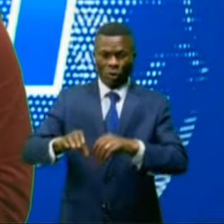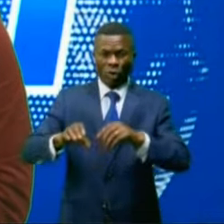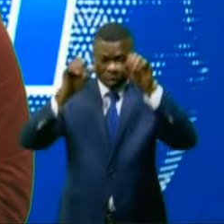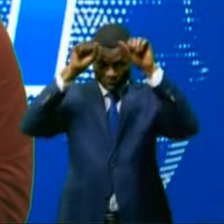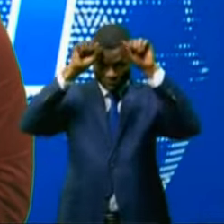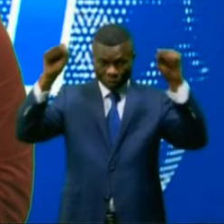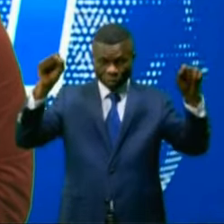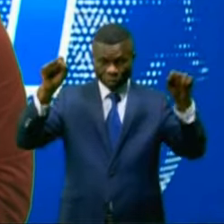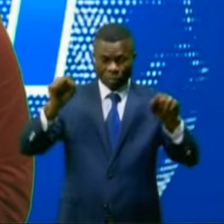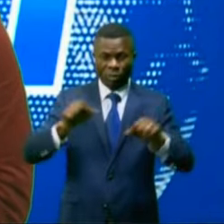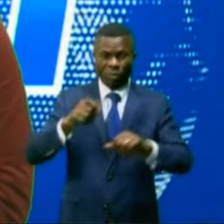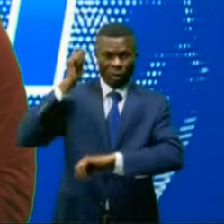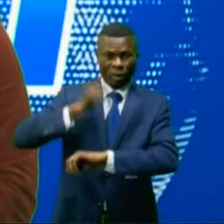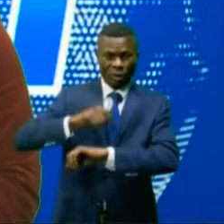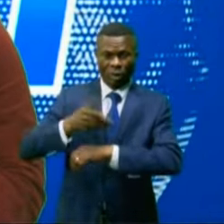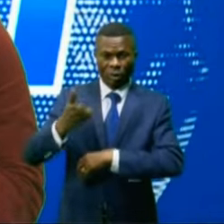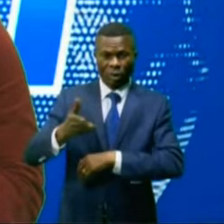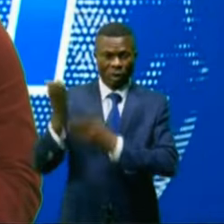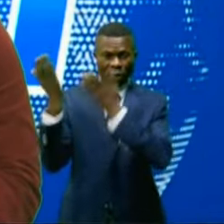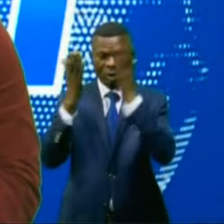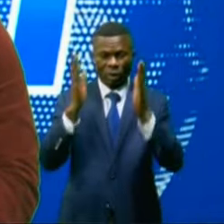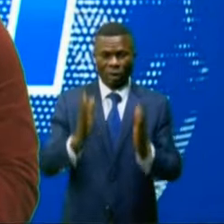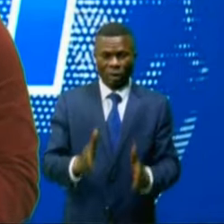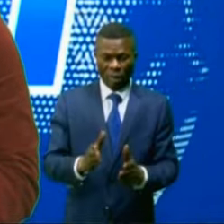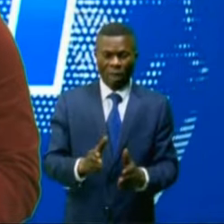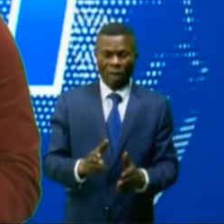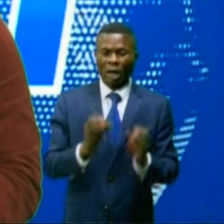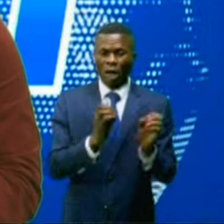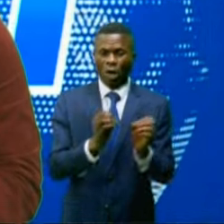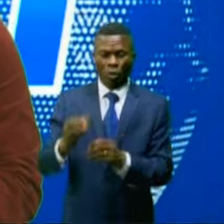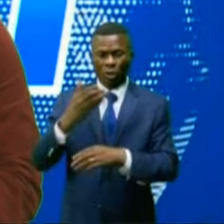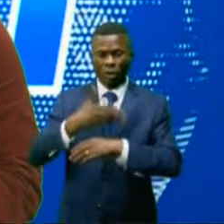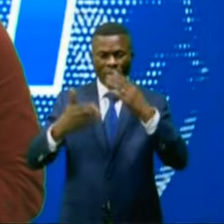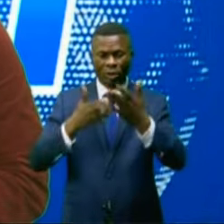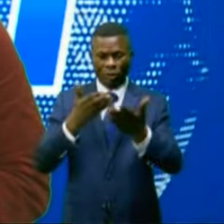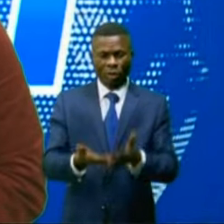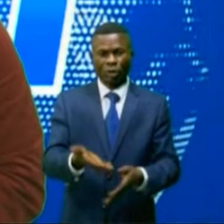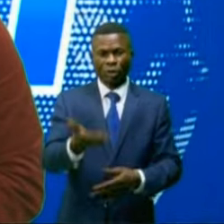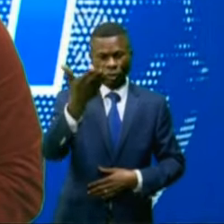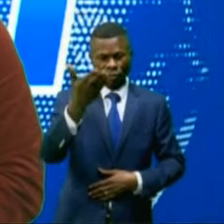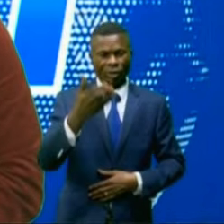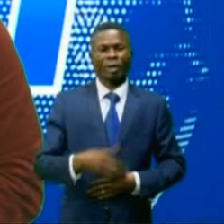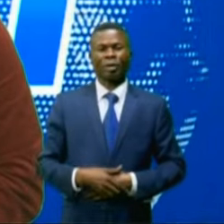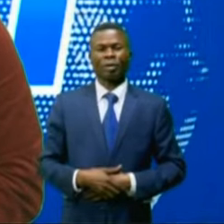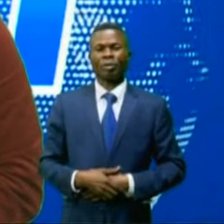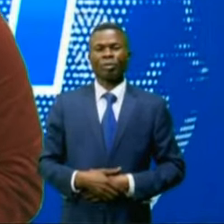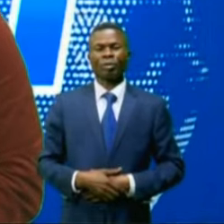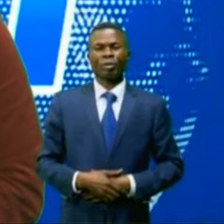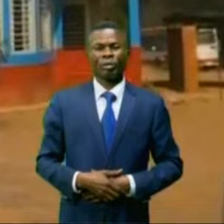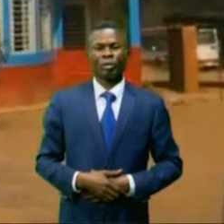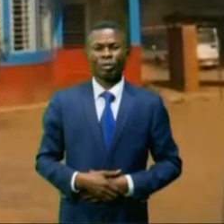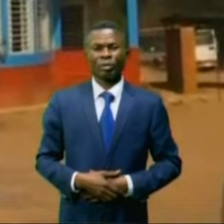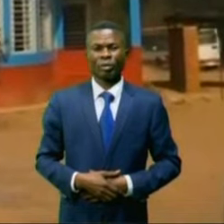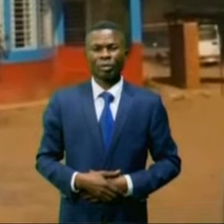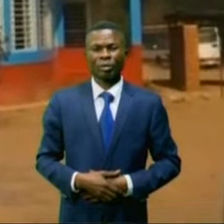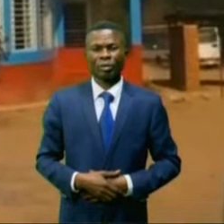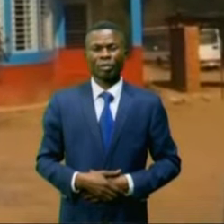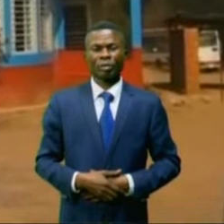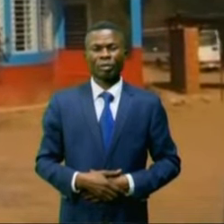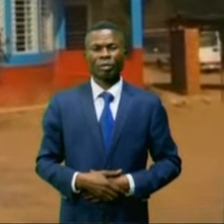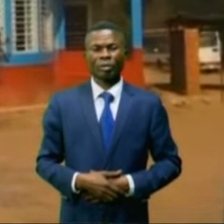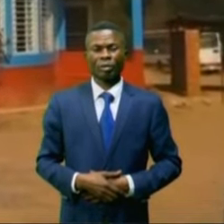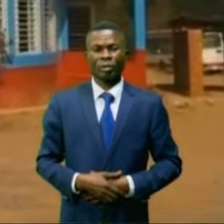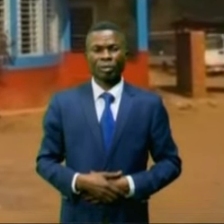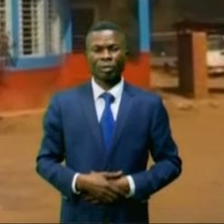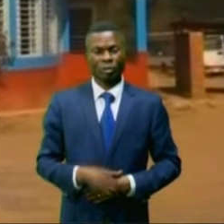président de ce tribunal des commerces, Cyprien Bizaoumondo. Reportage. Un esprit sain dans un